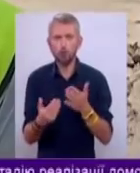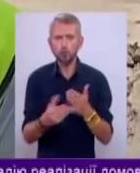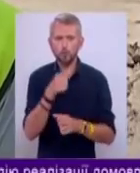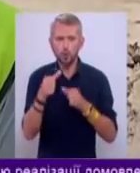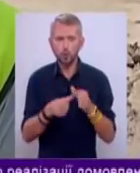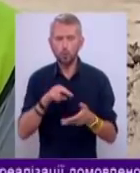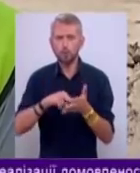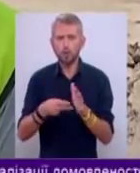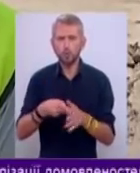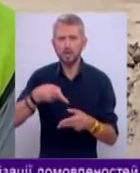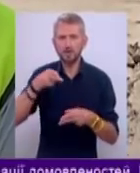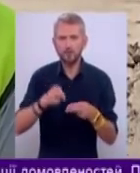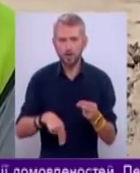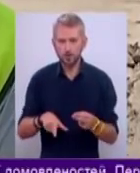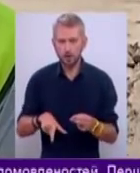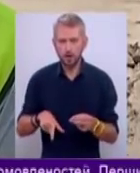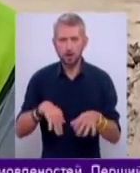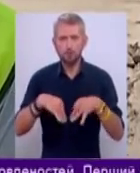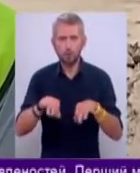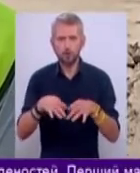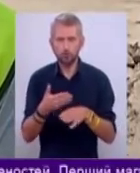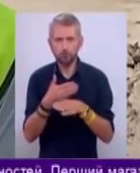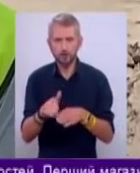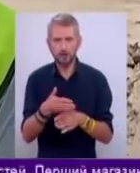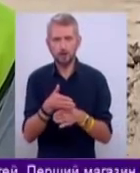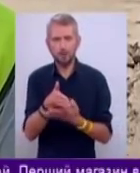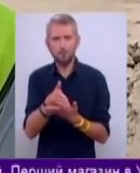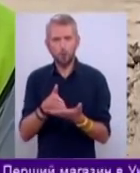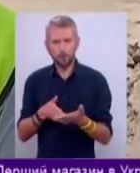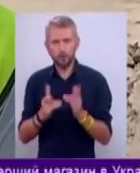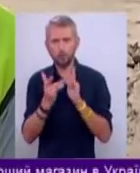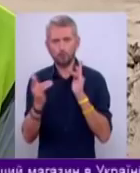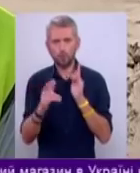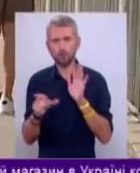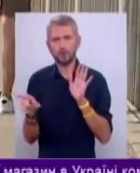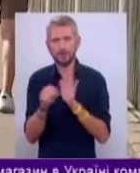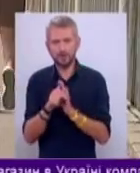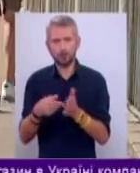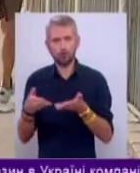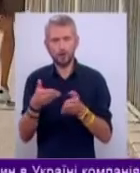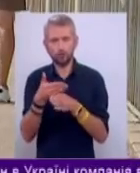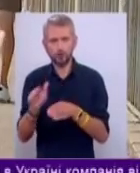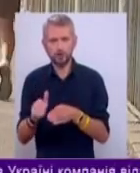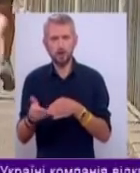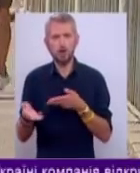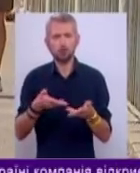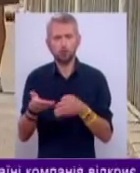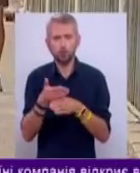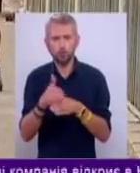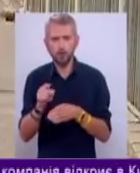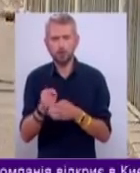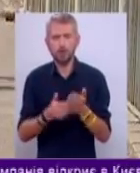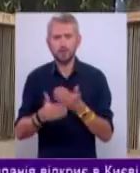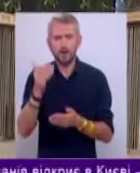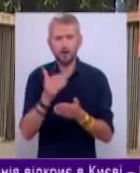планується завершення проїжджої частини половини мосту з тротуарною частиною. Тротуар тут нарешті